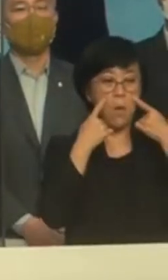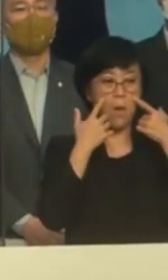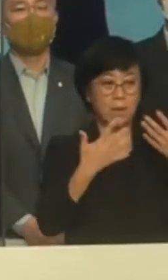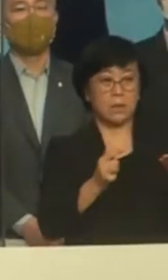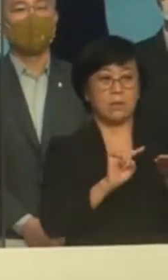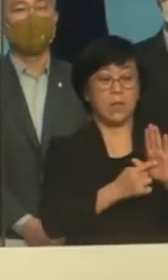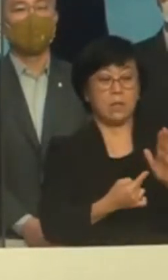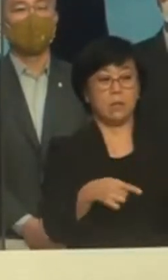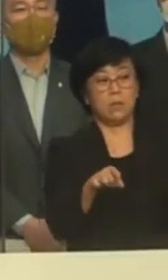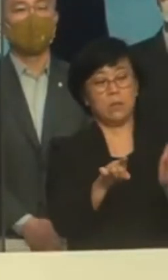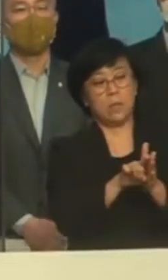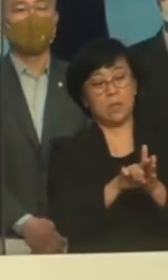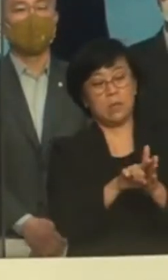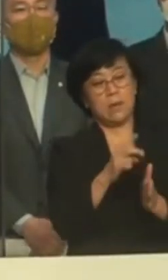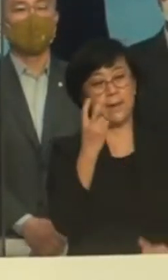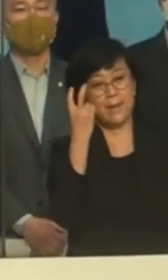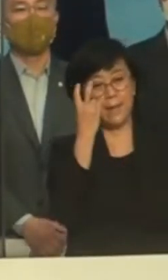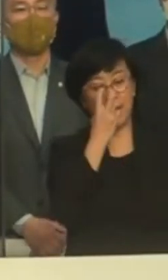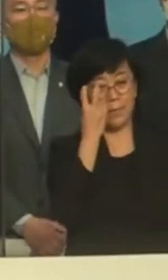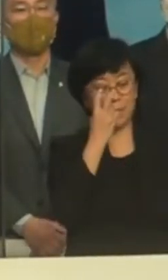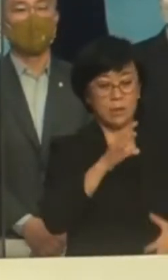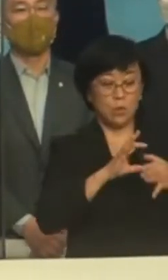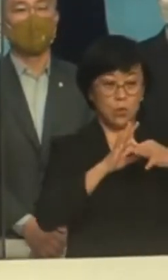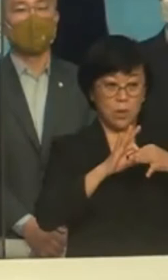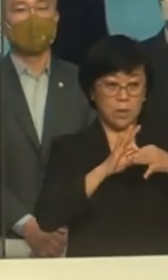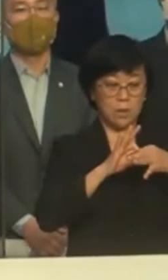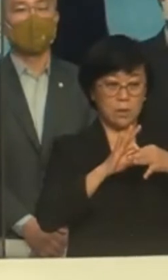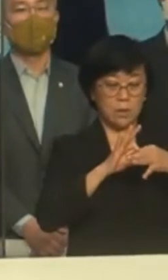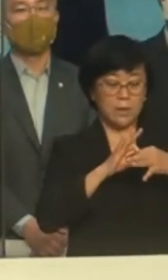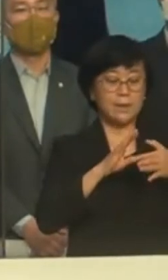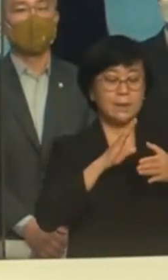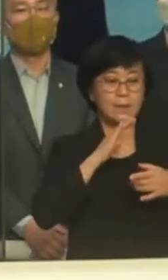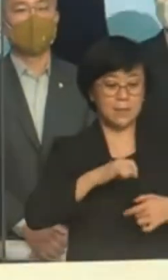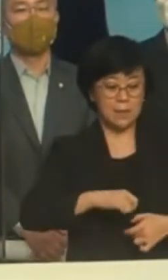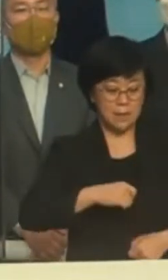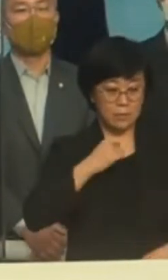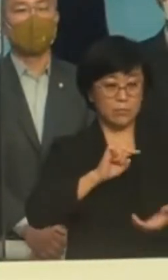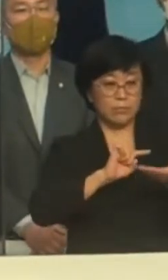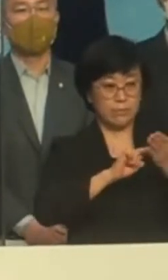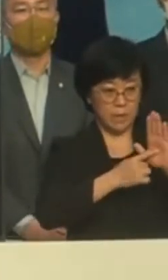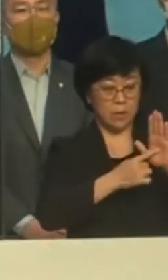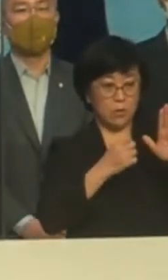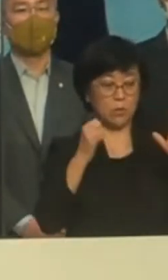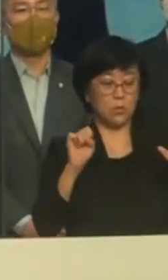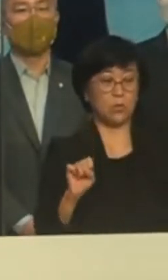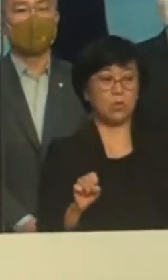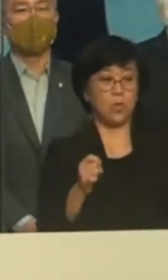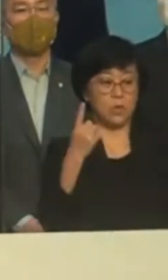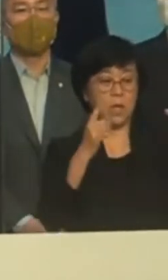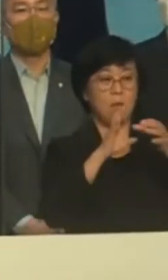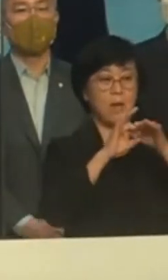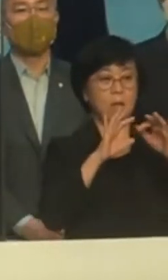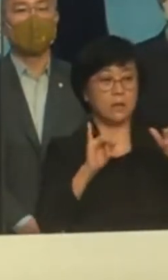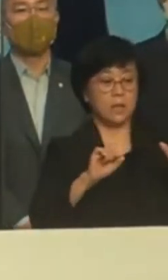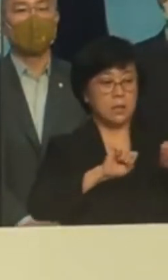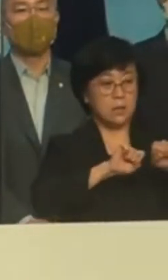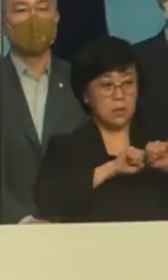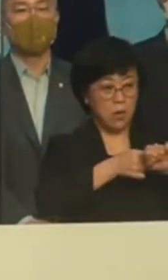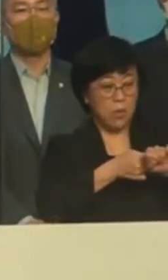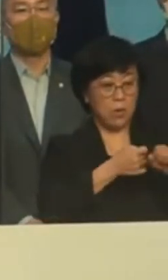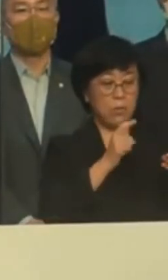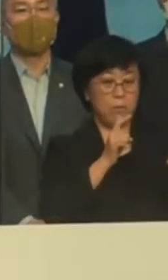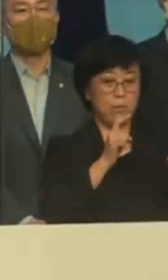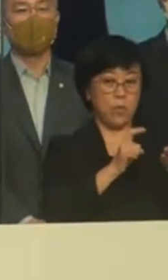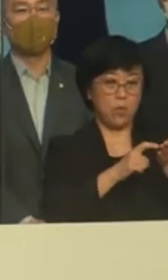진실을 밝히고 감찰을 통해서 그 진실을 규명함과 동시에 관련자의 엄정한 처벌을